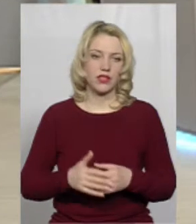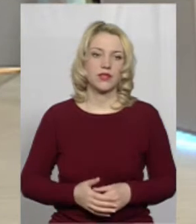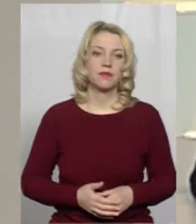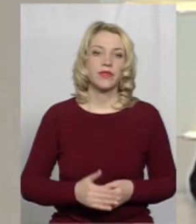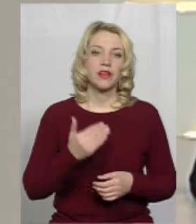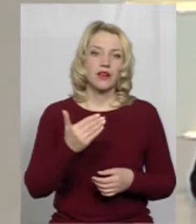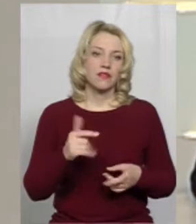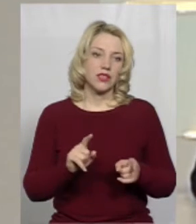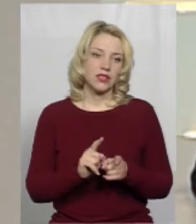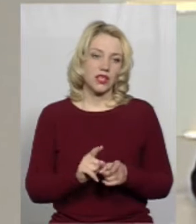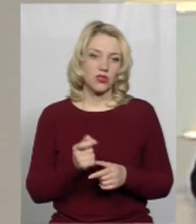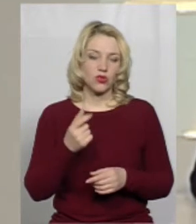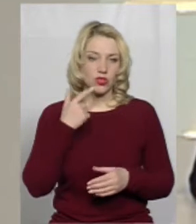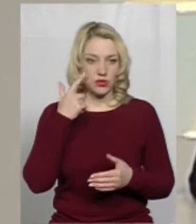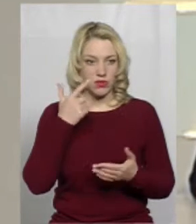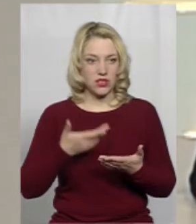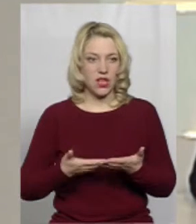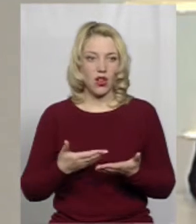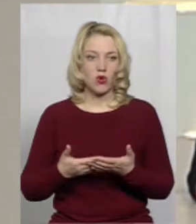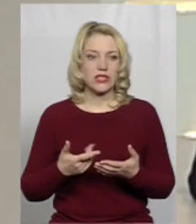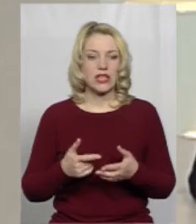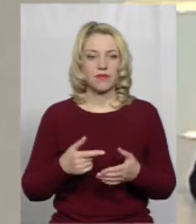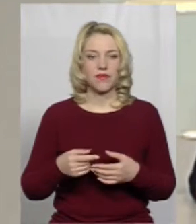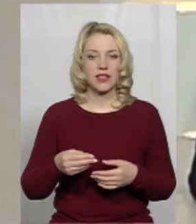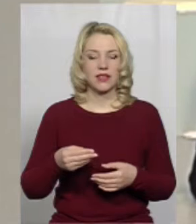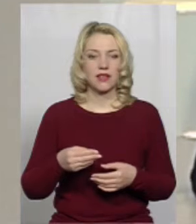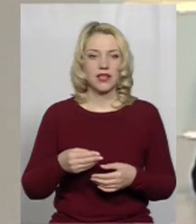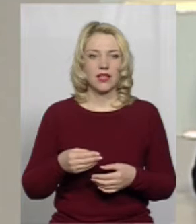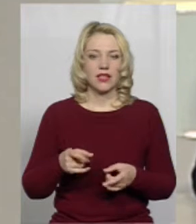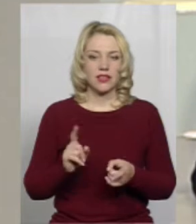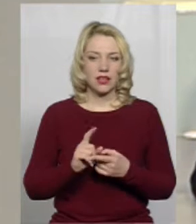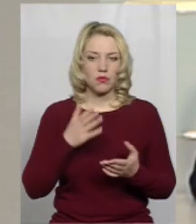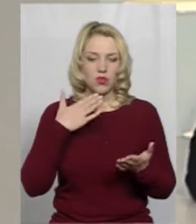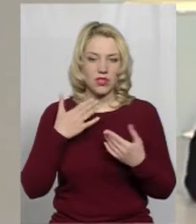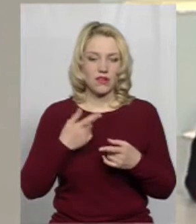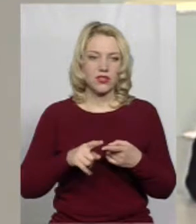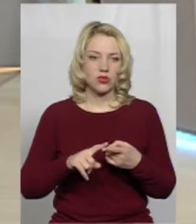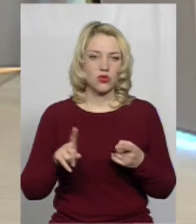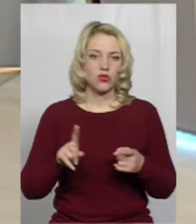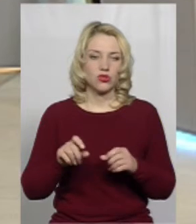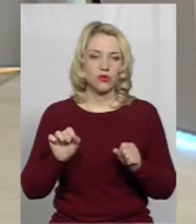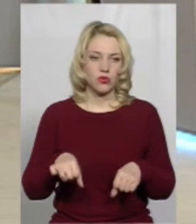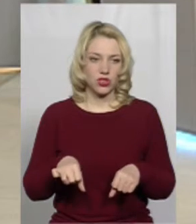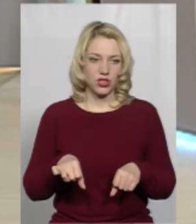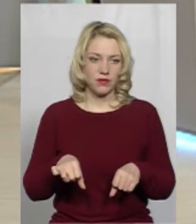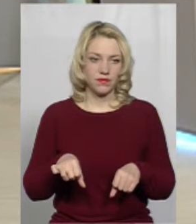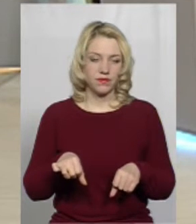так, мені здалося, скептично поставилися до того, що можна,